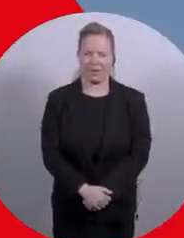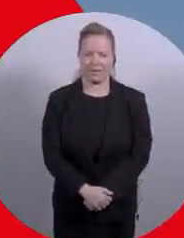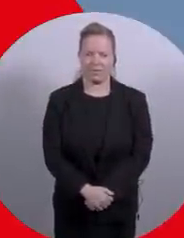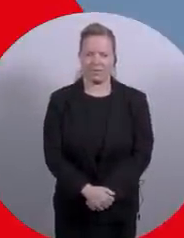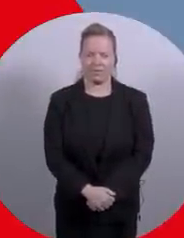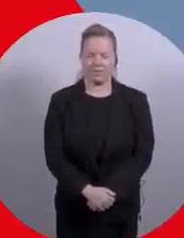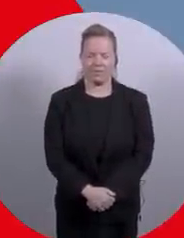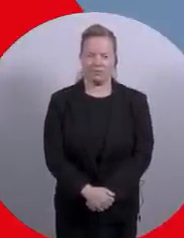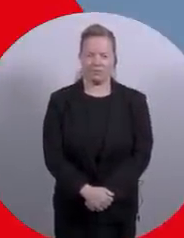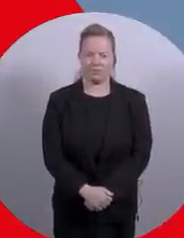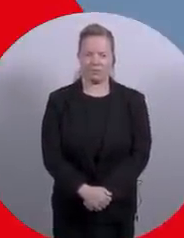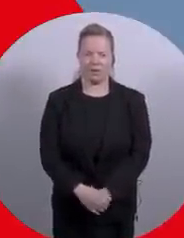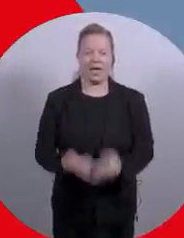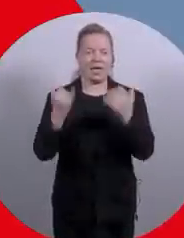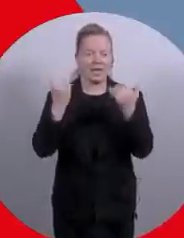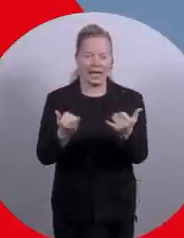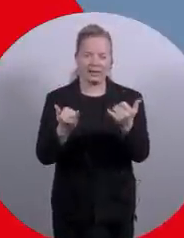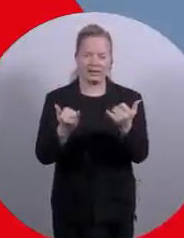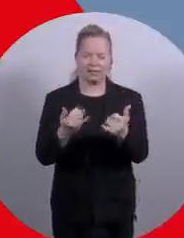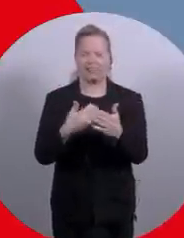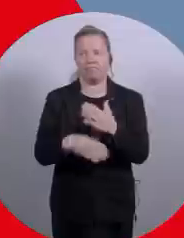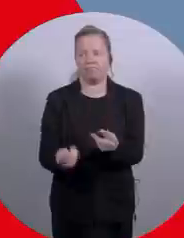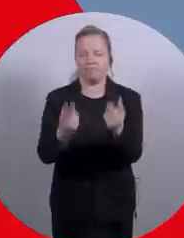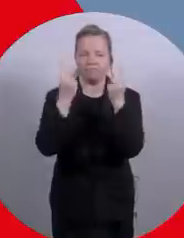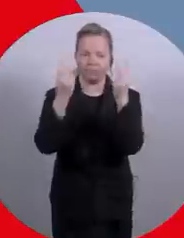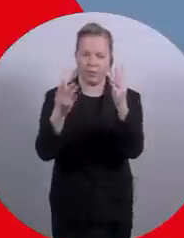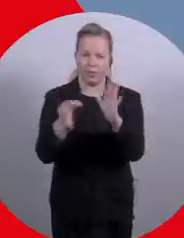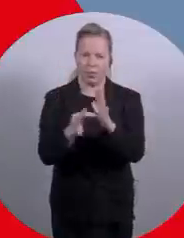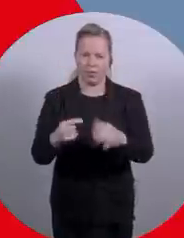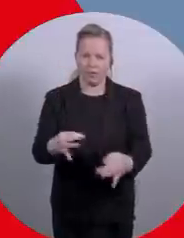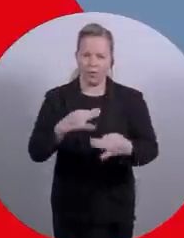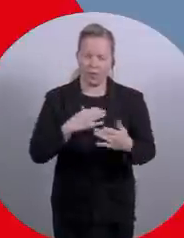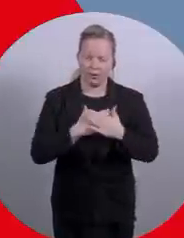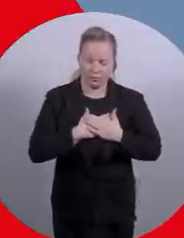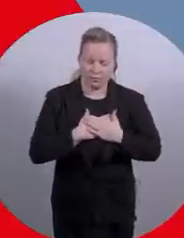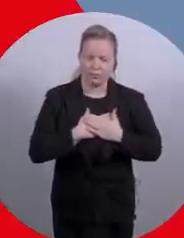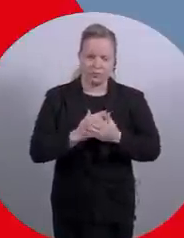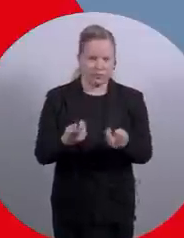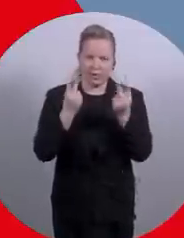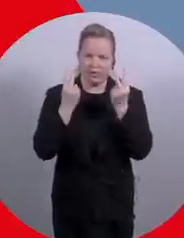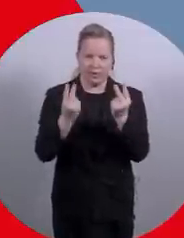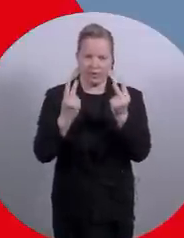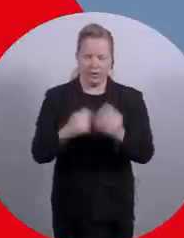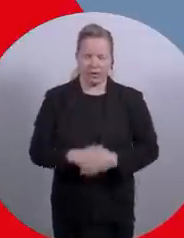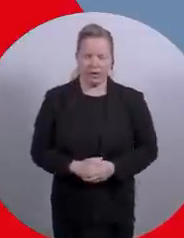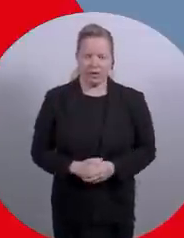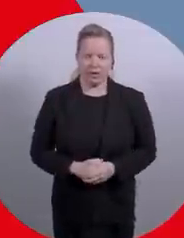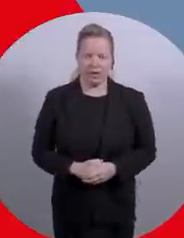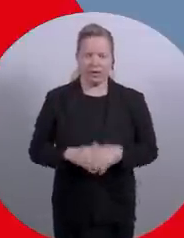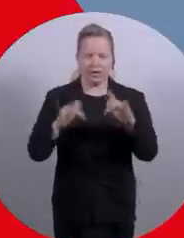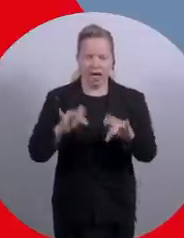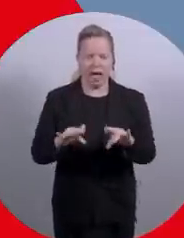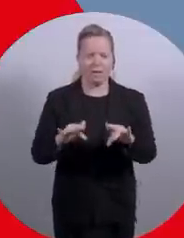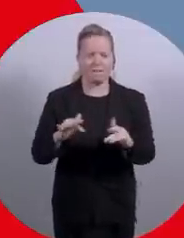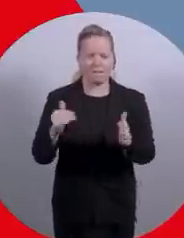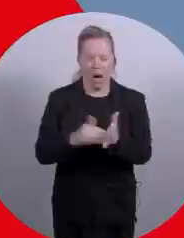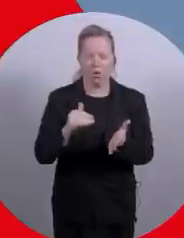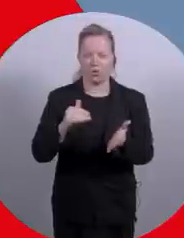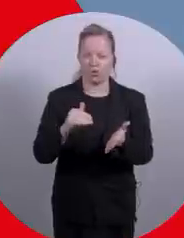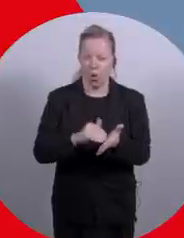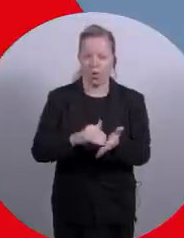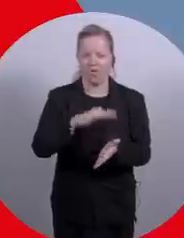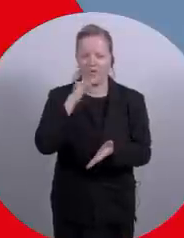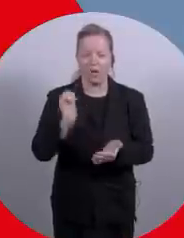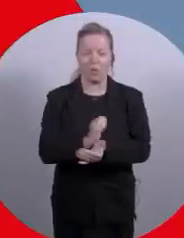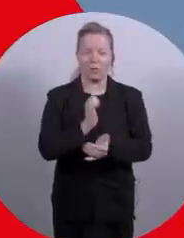und jetzt kommt der wichtiger Punkt der mir sehr am Herzen liegt wo ich weiß dass wir Donner viel Überzeugungsarbeit leisten müssen aber der